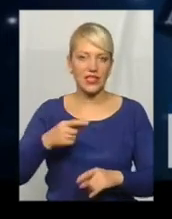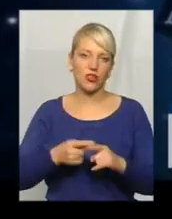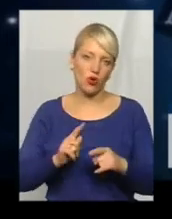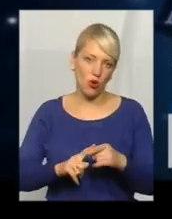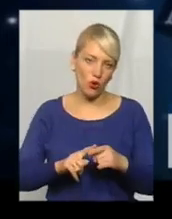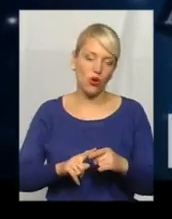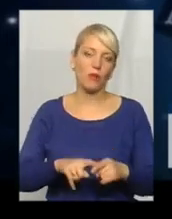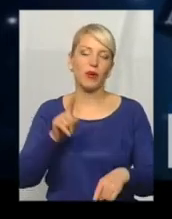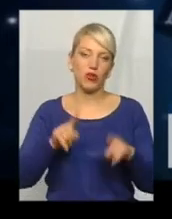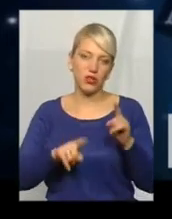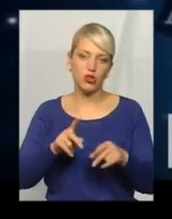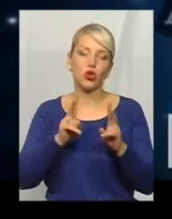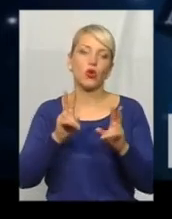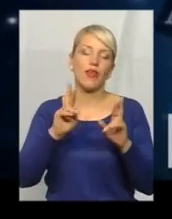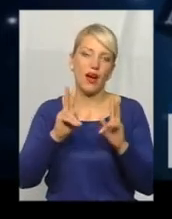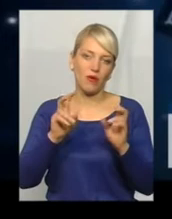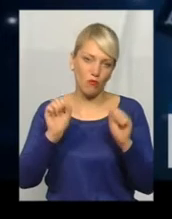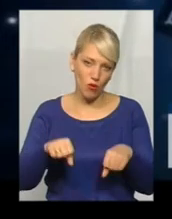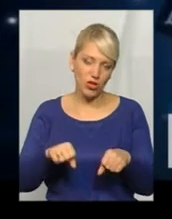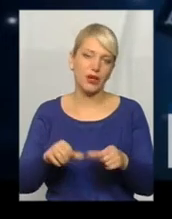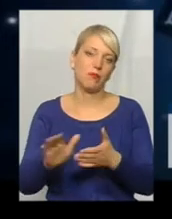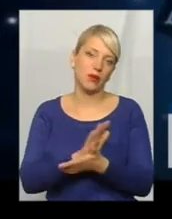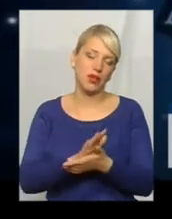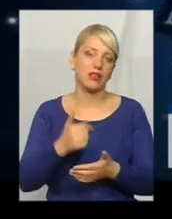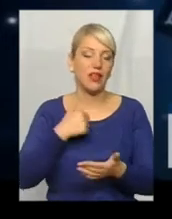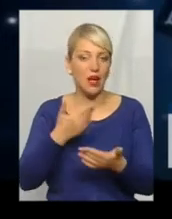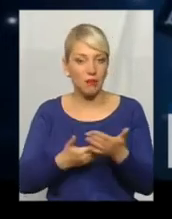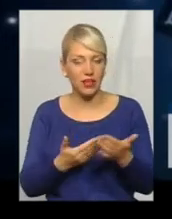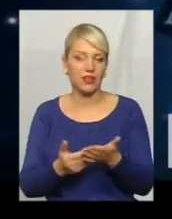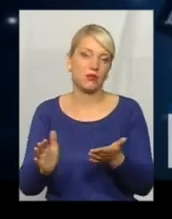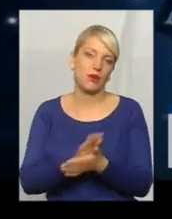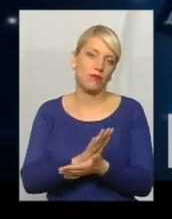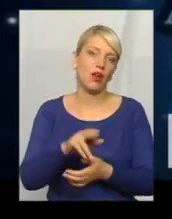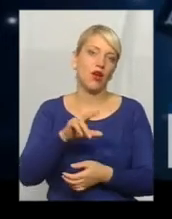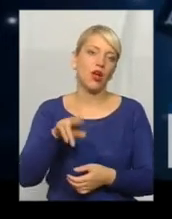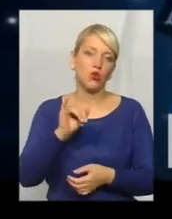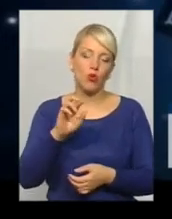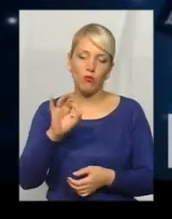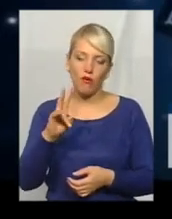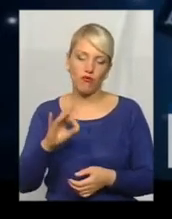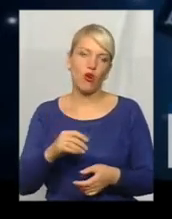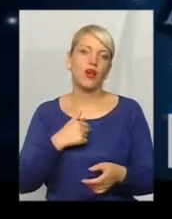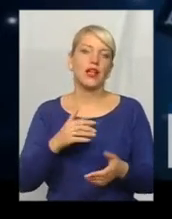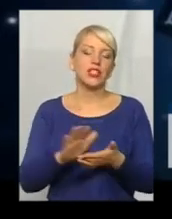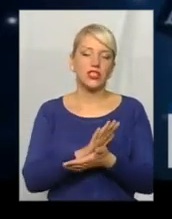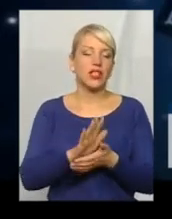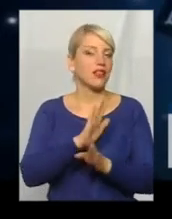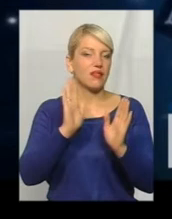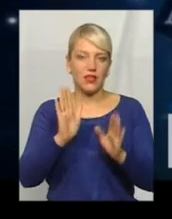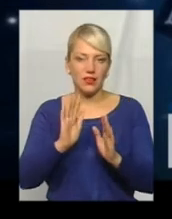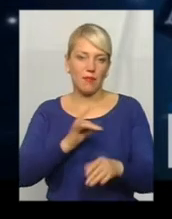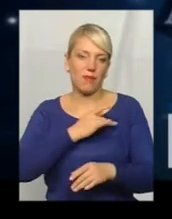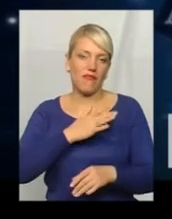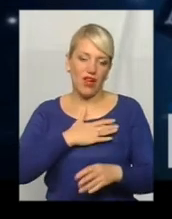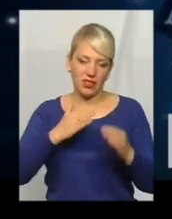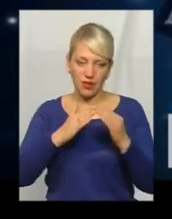хто як може, так і прибирає. Я, наприклад, прибираю по Дубово пару таких білих п'ятень. Це не лише приватний сектор. У нас є такі